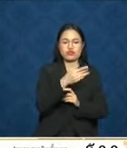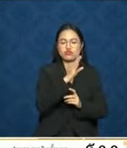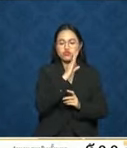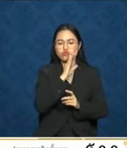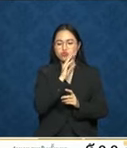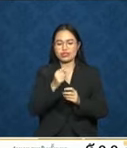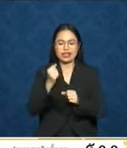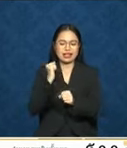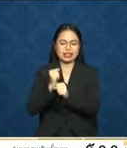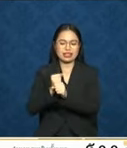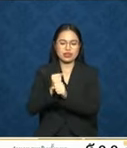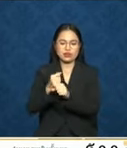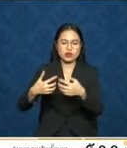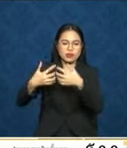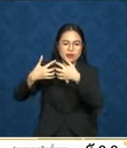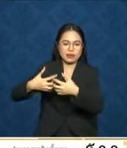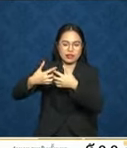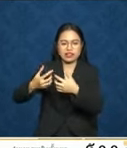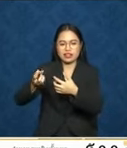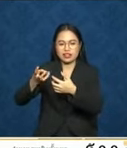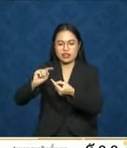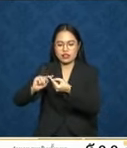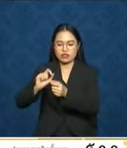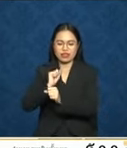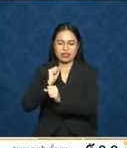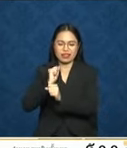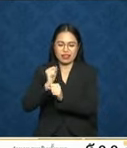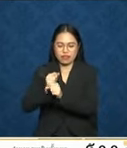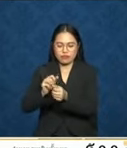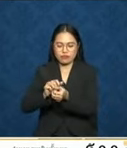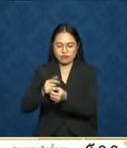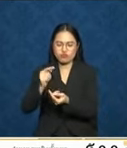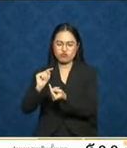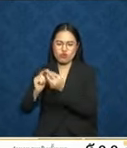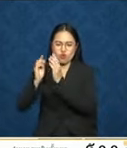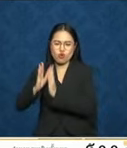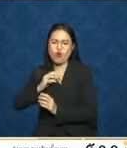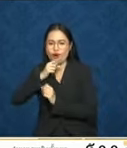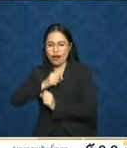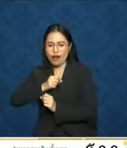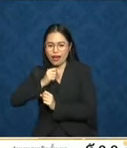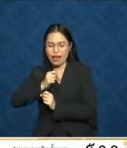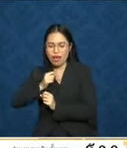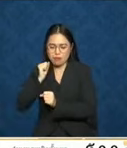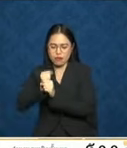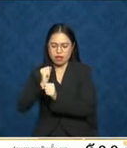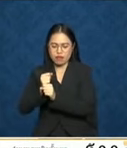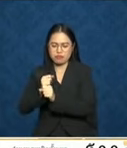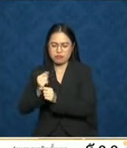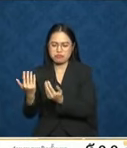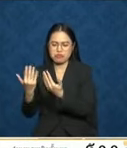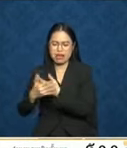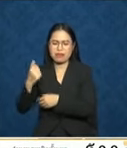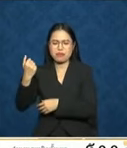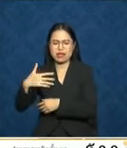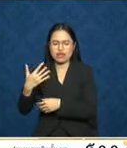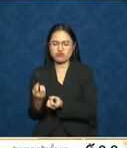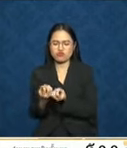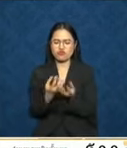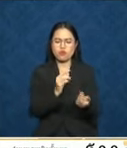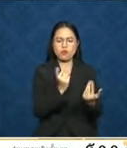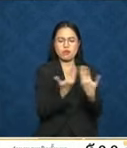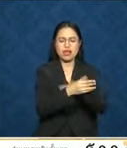งสีชุมชนจะมีหินกากปนในข้าวสารต้องใช้แรงงานผู้สูงอายุเยอะจึงต้องส่งข้าวไปยังจังหวัดพัทลุง